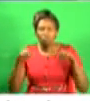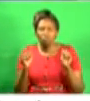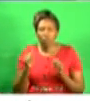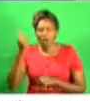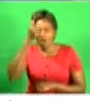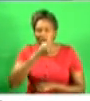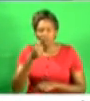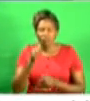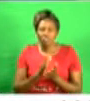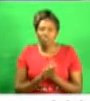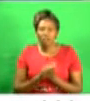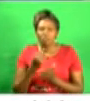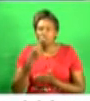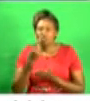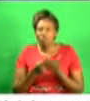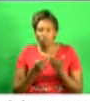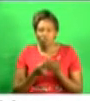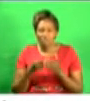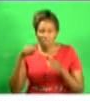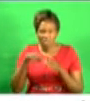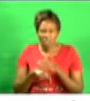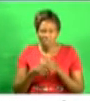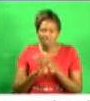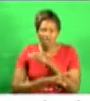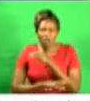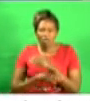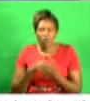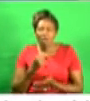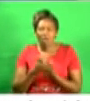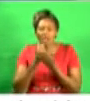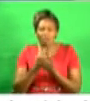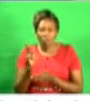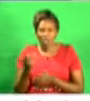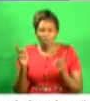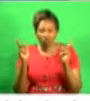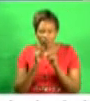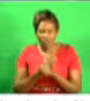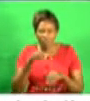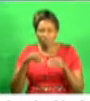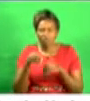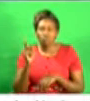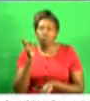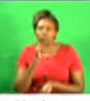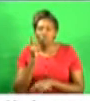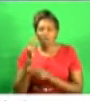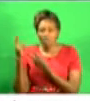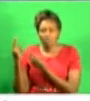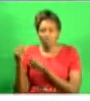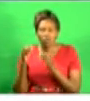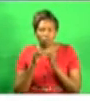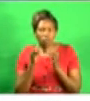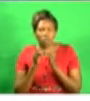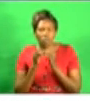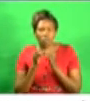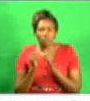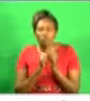Afrika Moses Faki amesema wako humu nchini kusaidia Kenya kufanikisha uchaguzi huo mkuu ujao. Hapo kesho wanatarajiwa kukutana na Rais